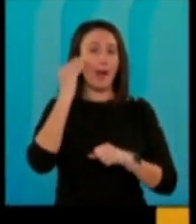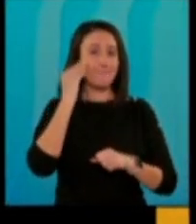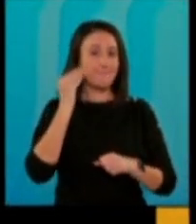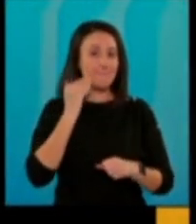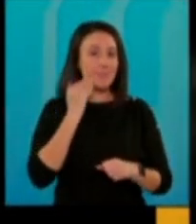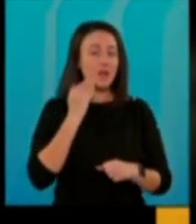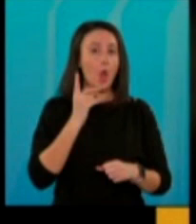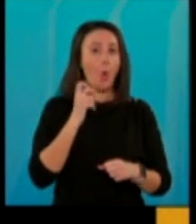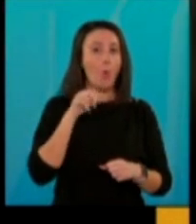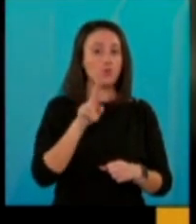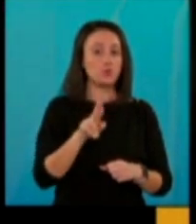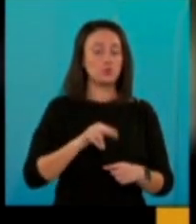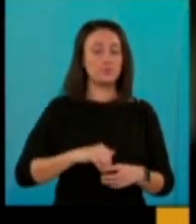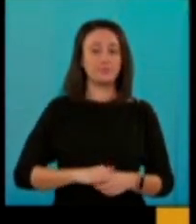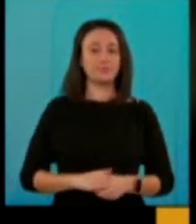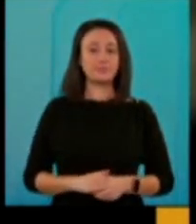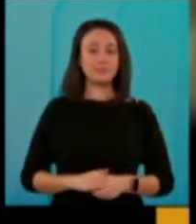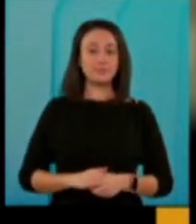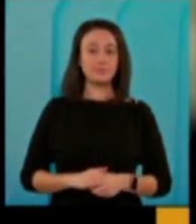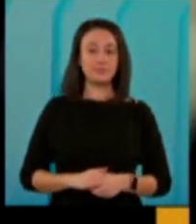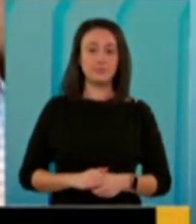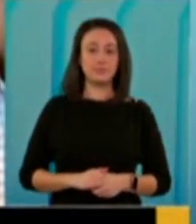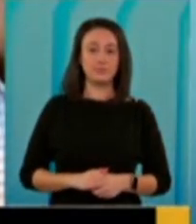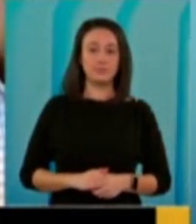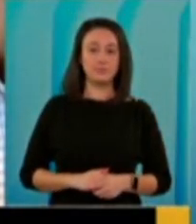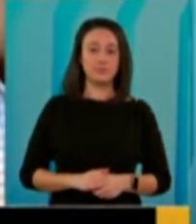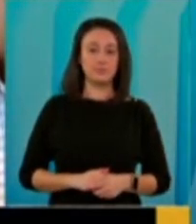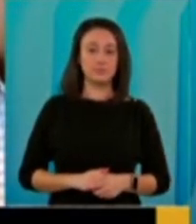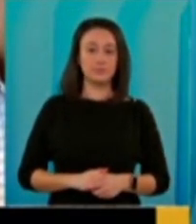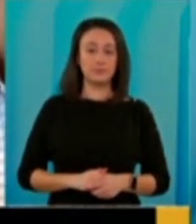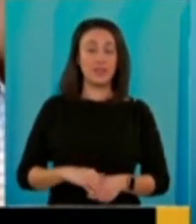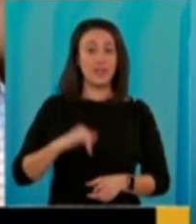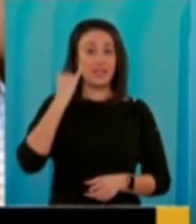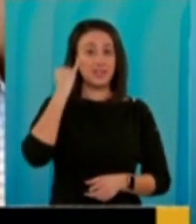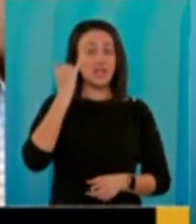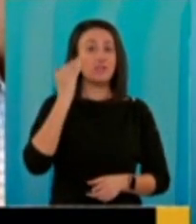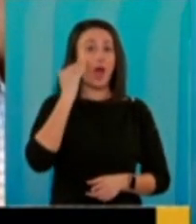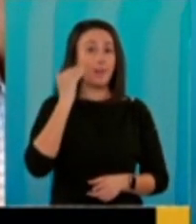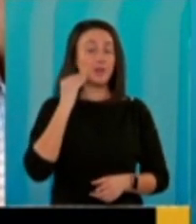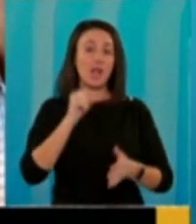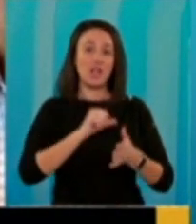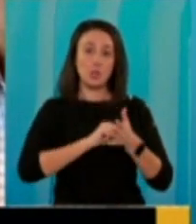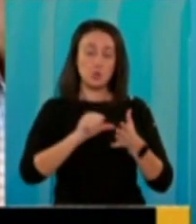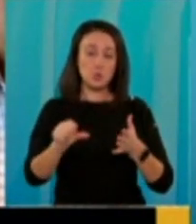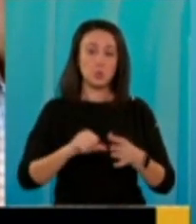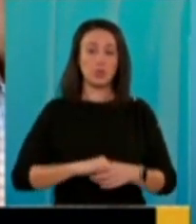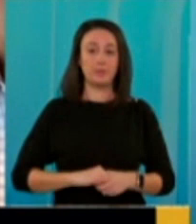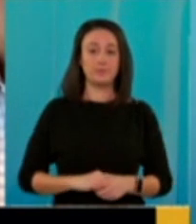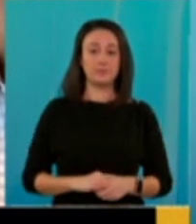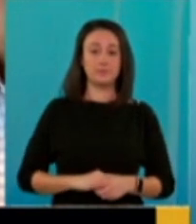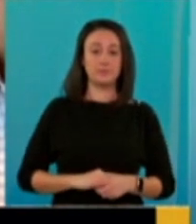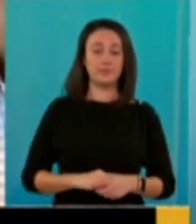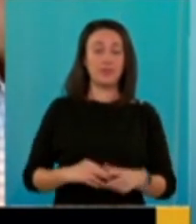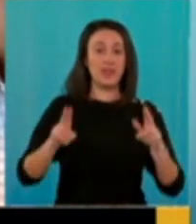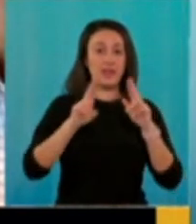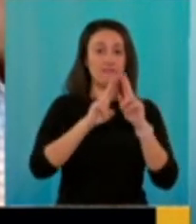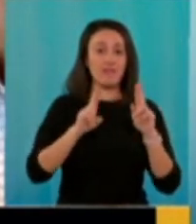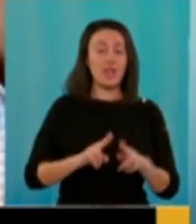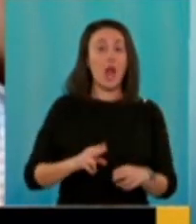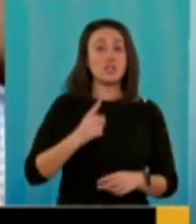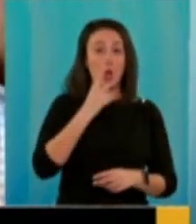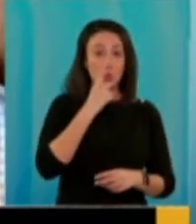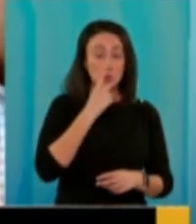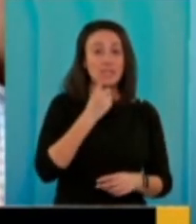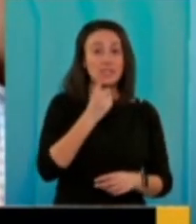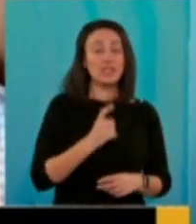ale Americii la ONU, Linda Thomas Greenfield. Inițiativa Statelor Unite de a exclude Federația Rusă